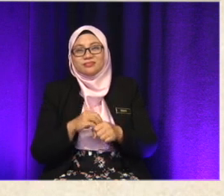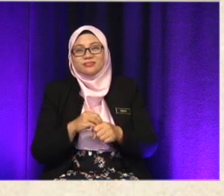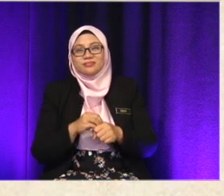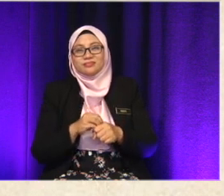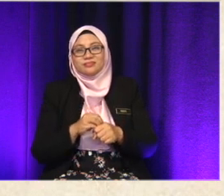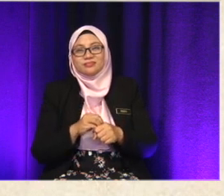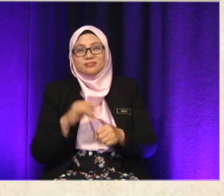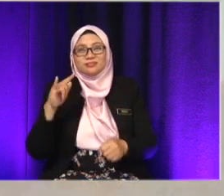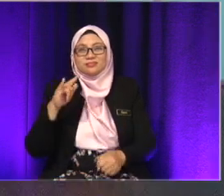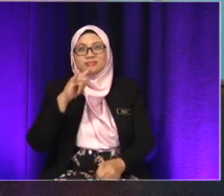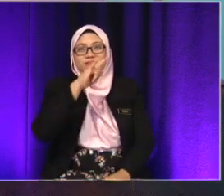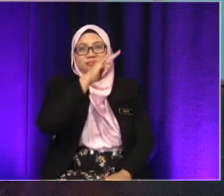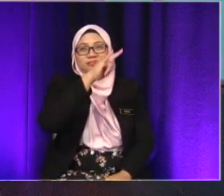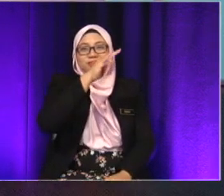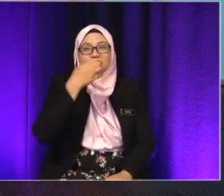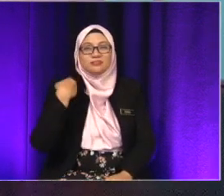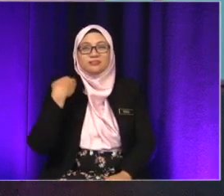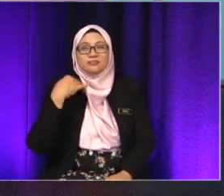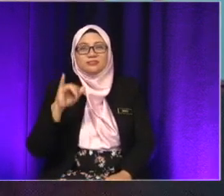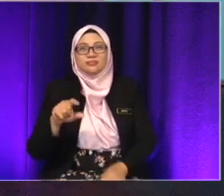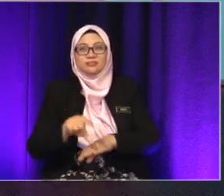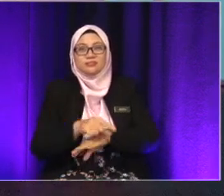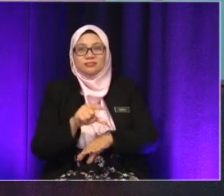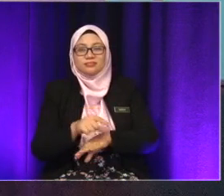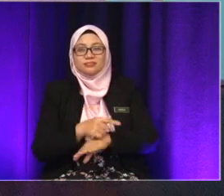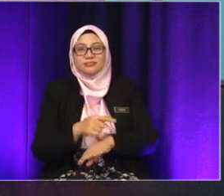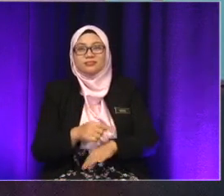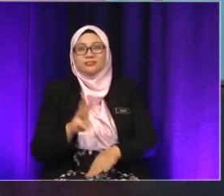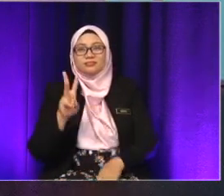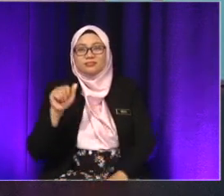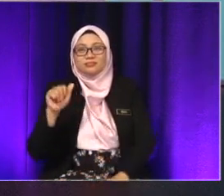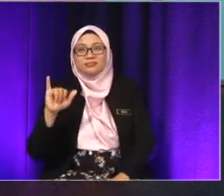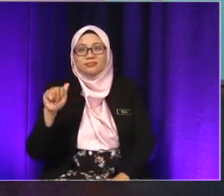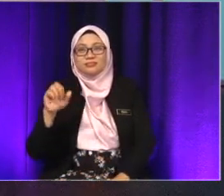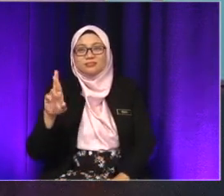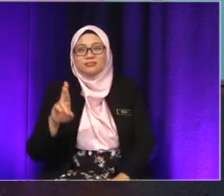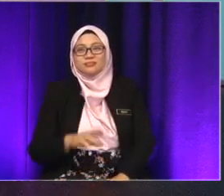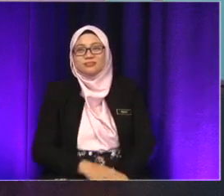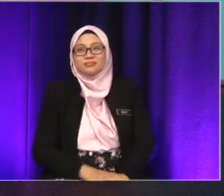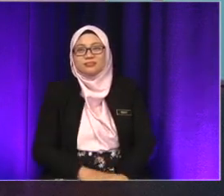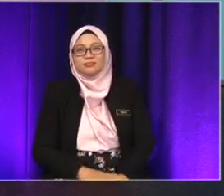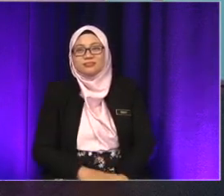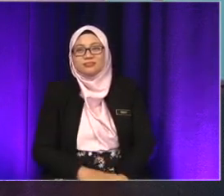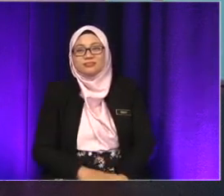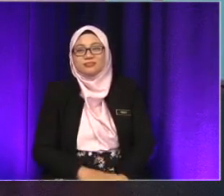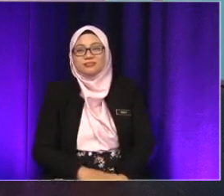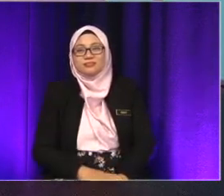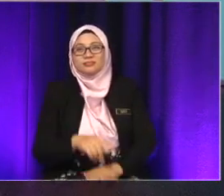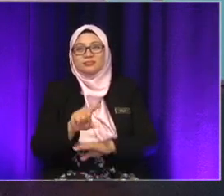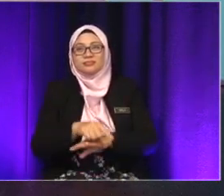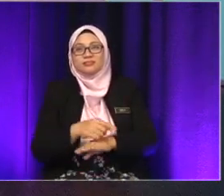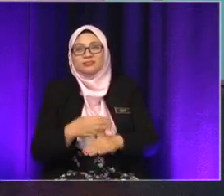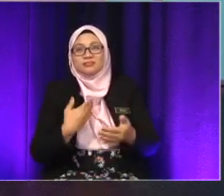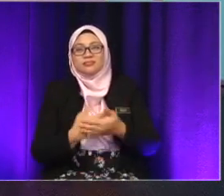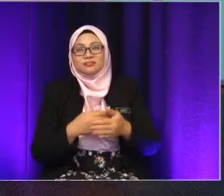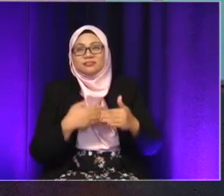terbang tu ada guna sistem hidrolik, ada gunakan fly by wire macam brake basikal. Kita kadang-kadang sampai tingkat atas tu dulu